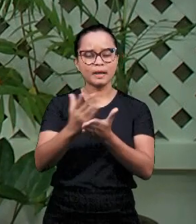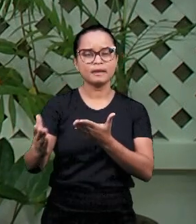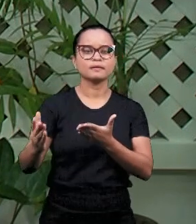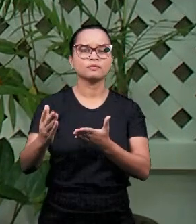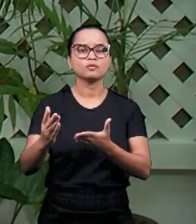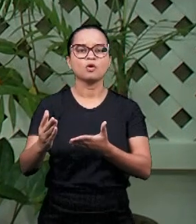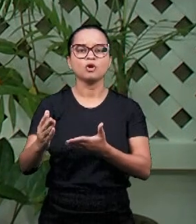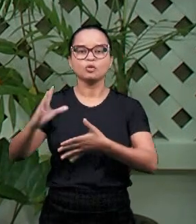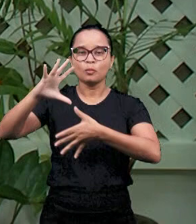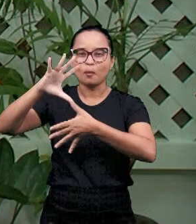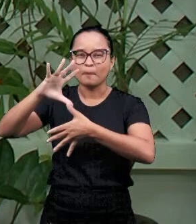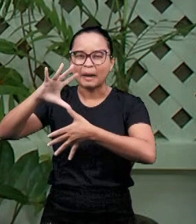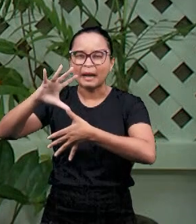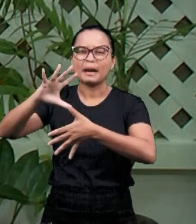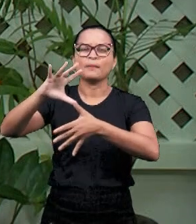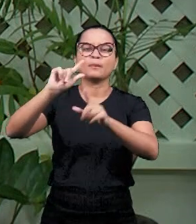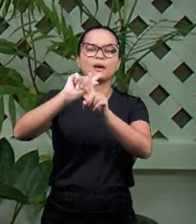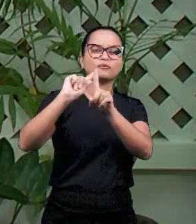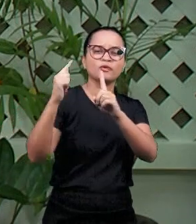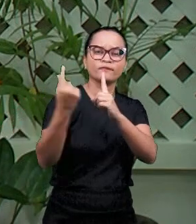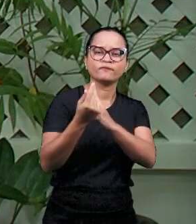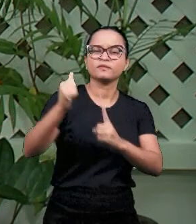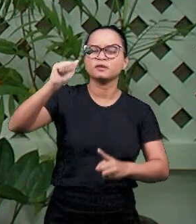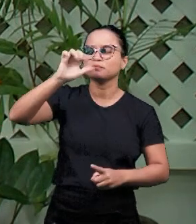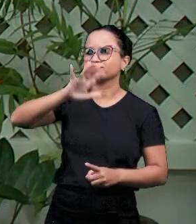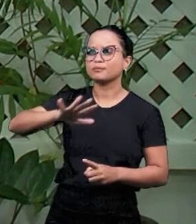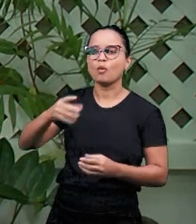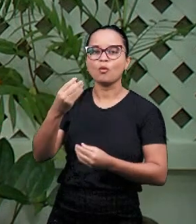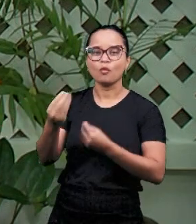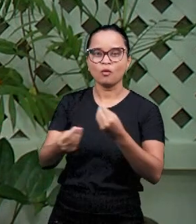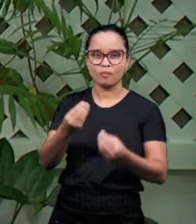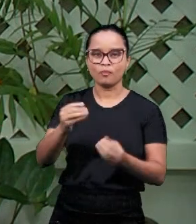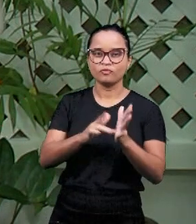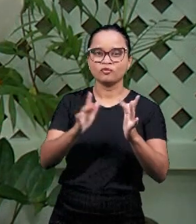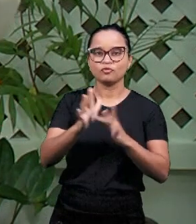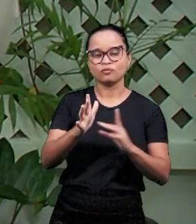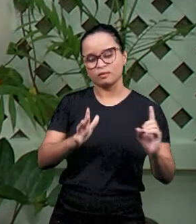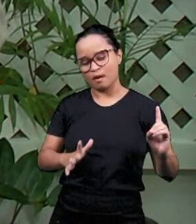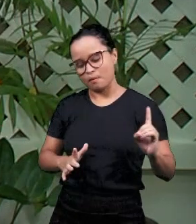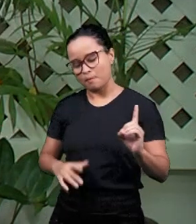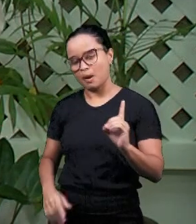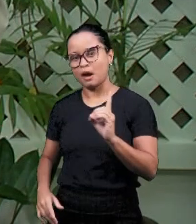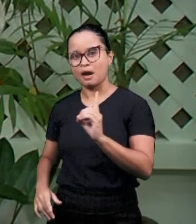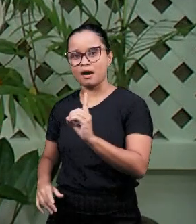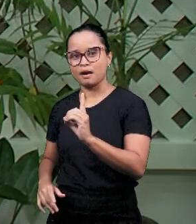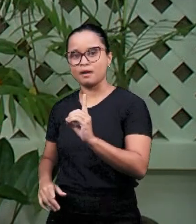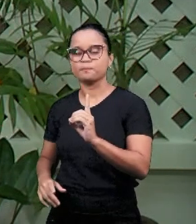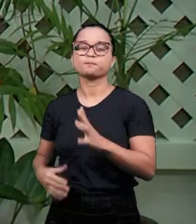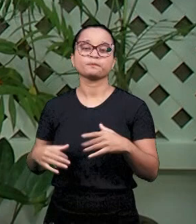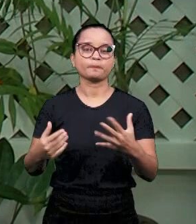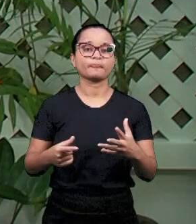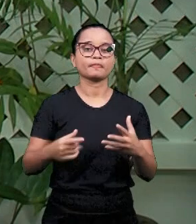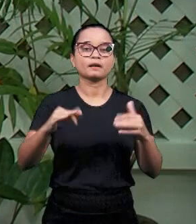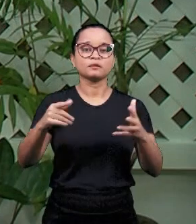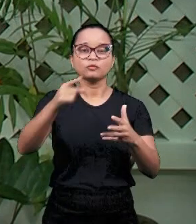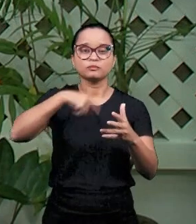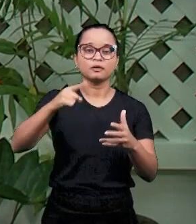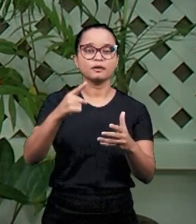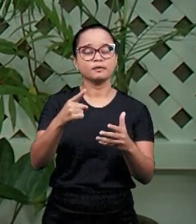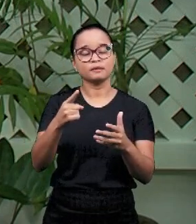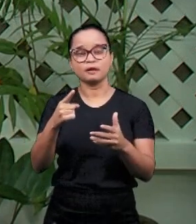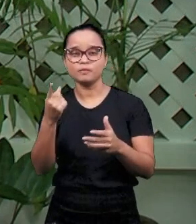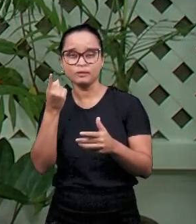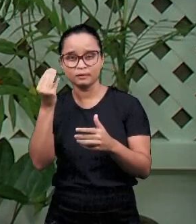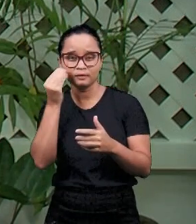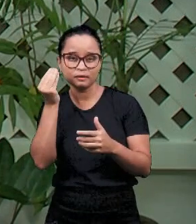géographiquement l'aspect de cette marche du Seigneur Jésus. Cela, nous allons faire dans